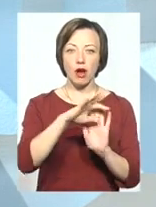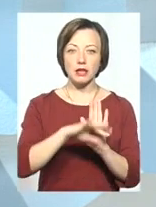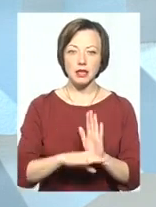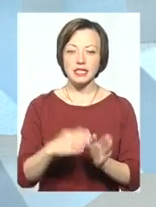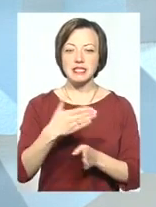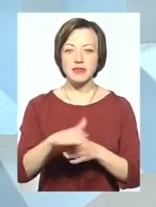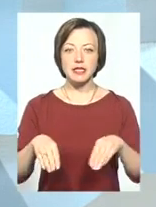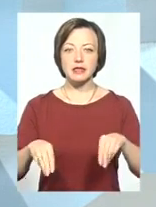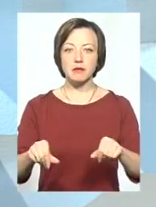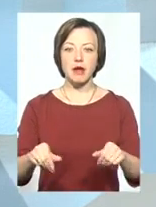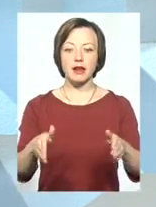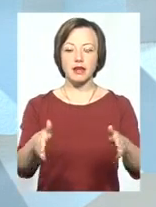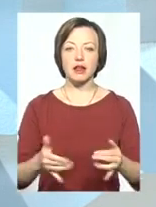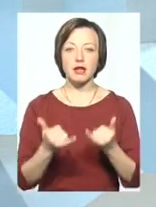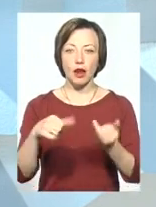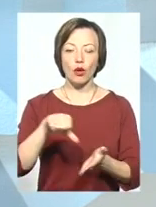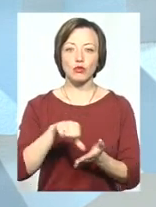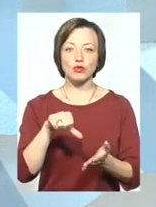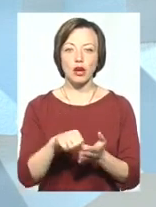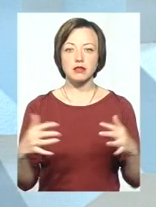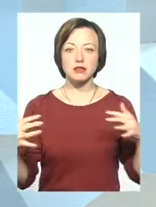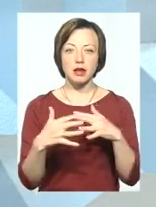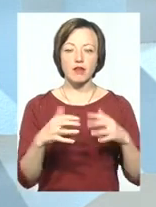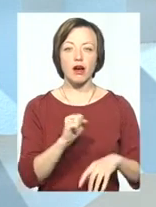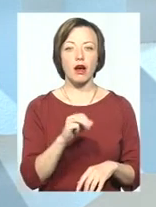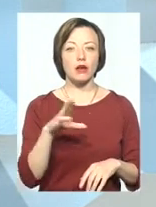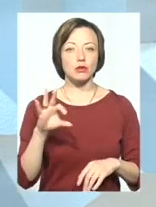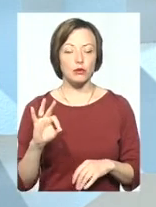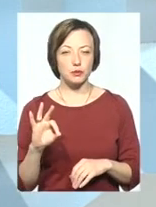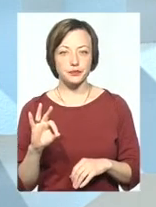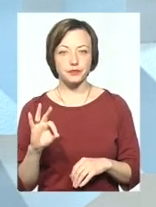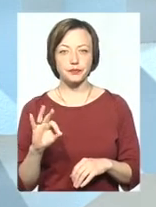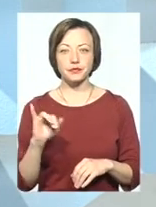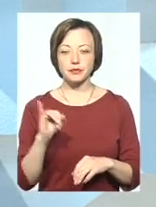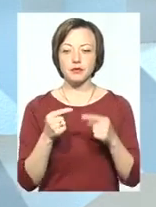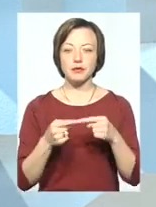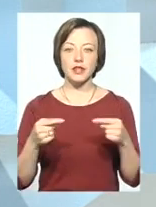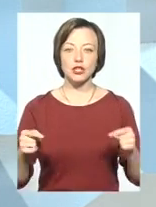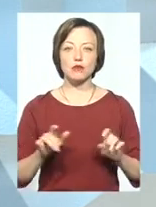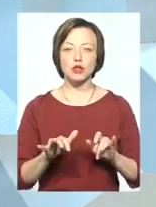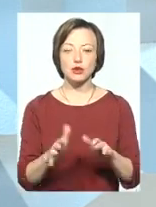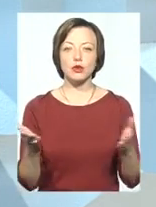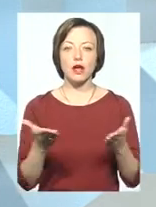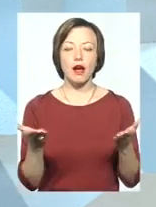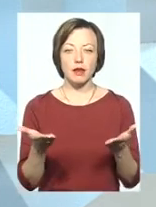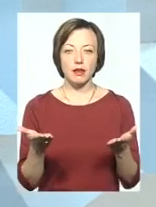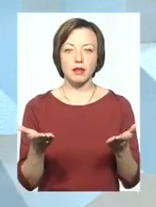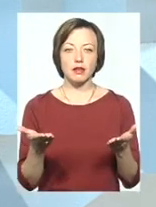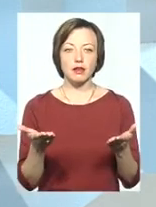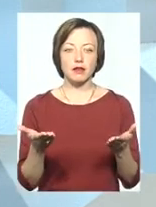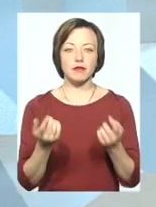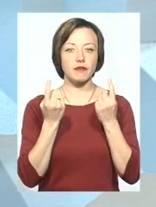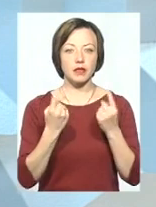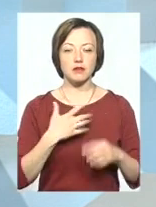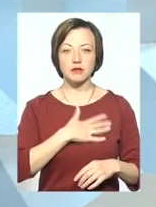виділенням земельних ділянок для учасників бойових дій антитерористичної операції і інші процедури, які викликають глибоке